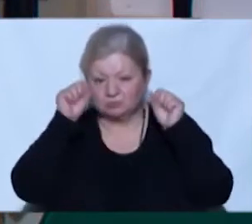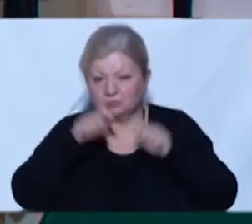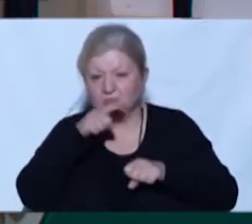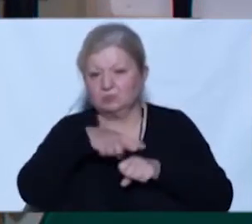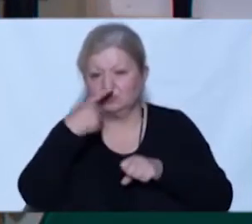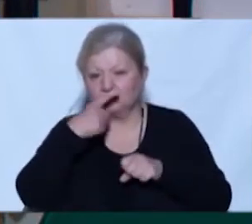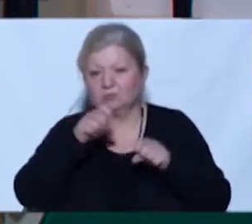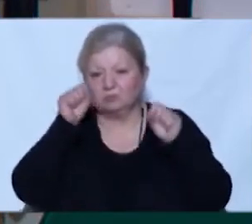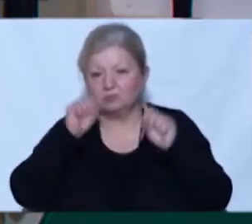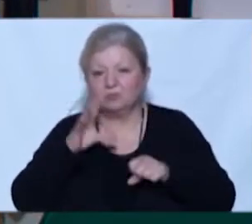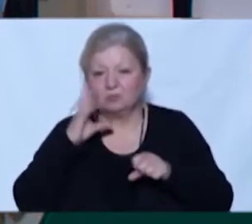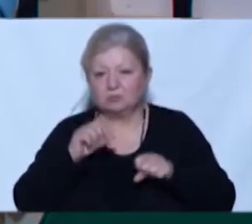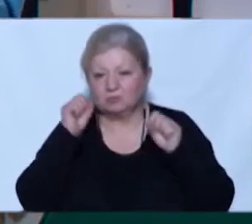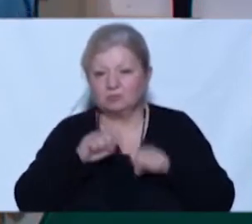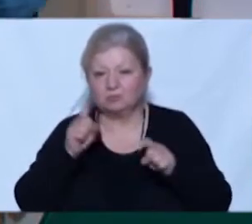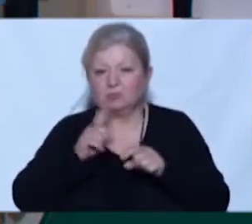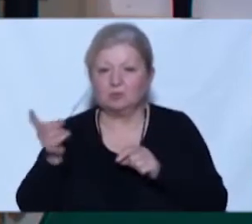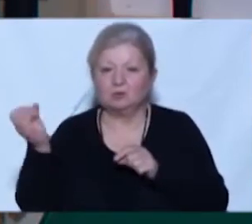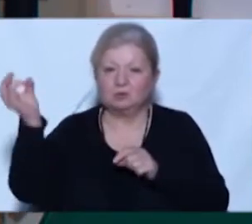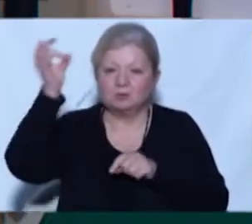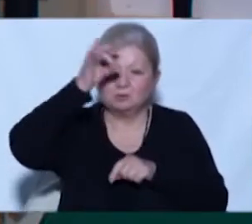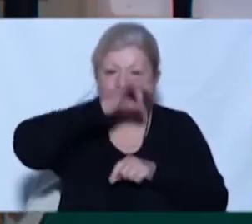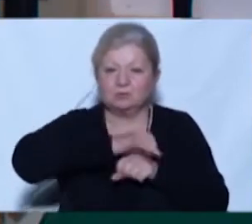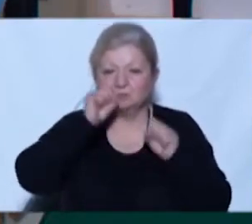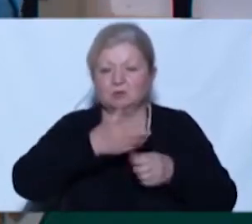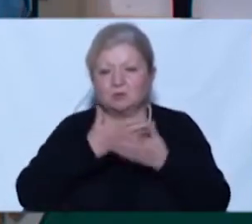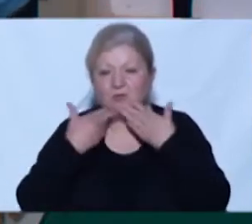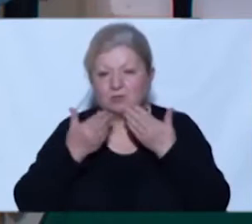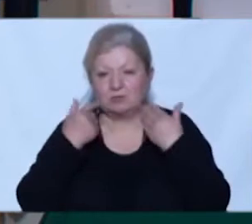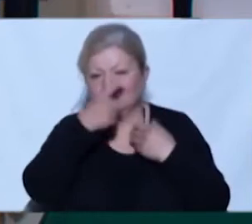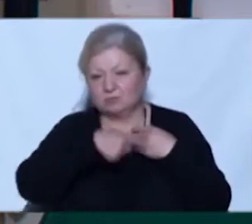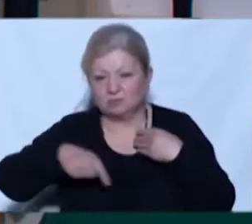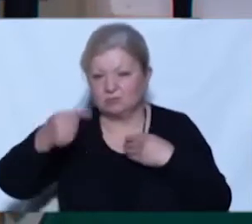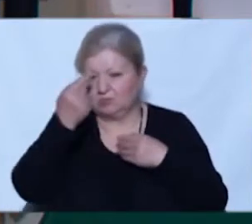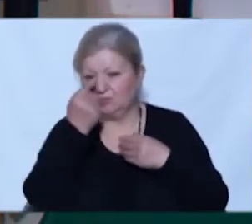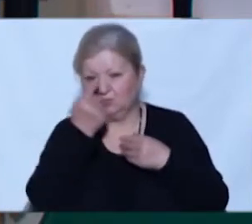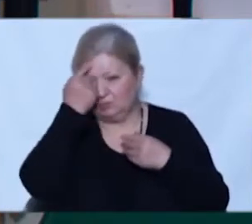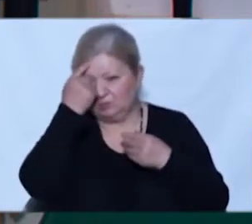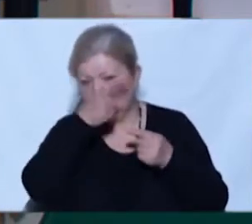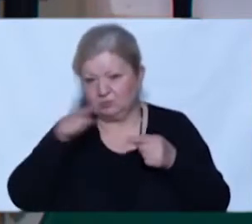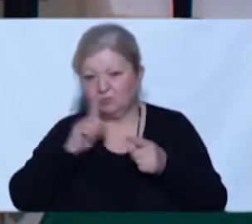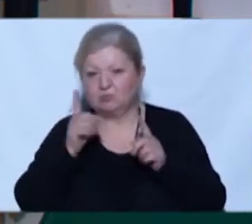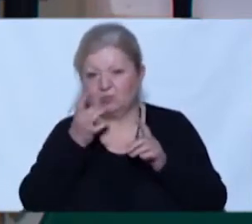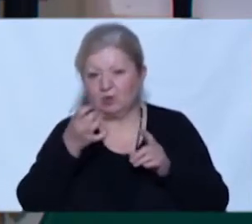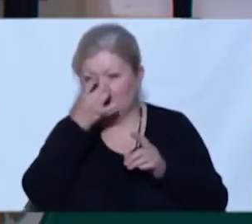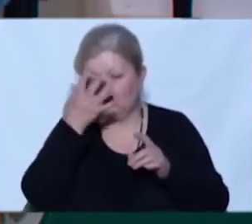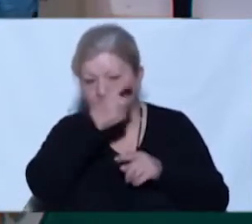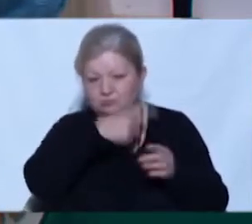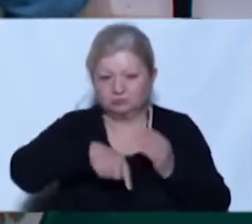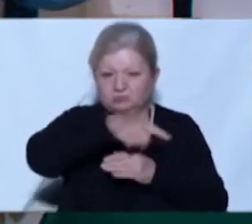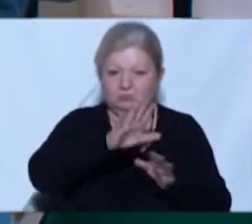იყო, რომ დასავლეთიდან წასულები ძალიან თავისუფლად მისულიყვნენ ინდოეთამდე, ისე რომ არ შემოევლოთ აფრიკისათვის.